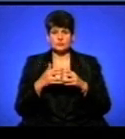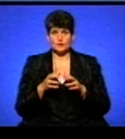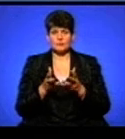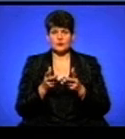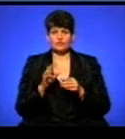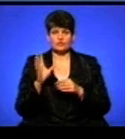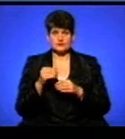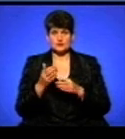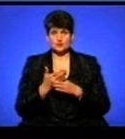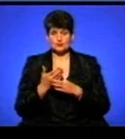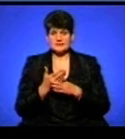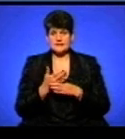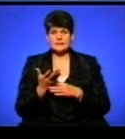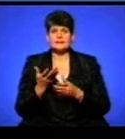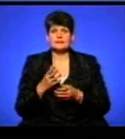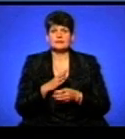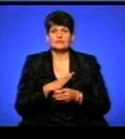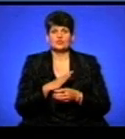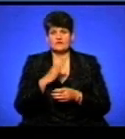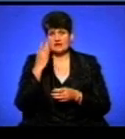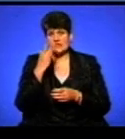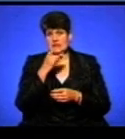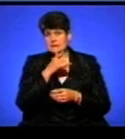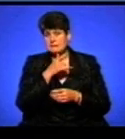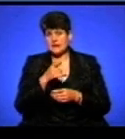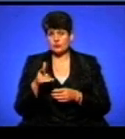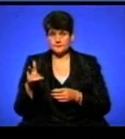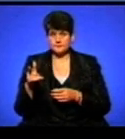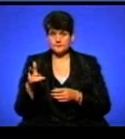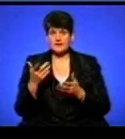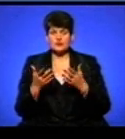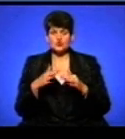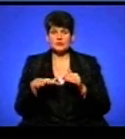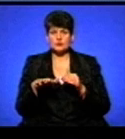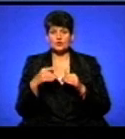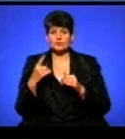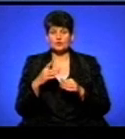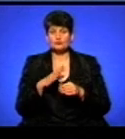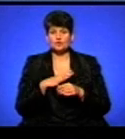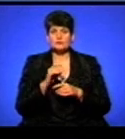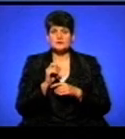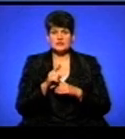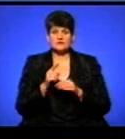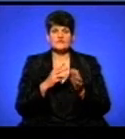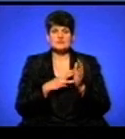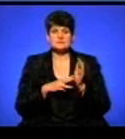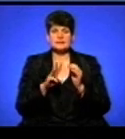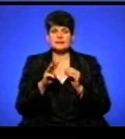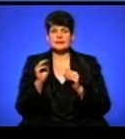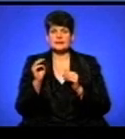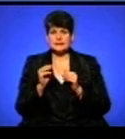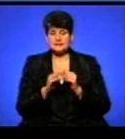всіх субсидій, які діяли в літній період. Тобто, якщо на території області у нас було призначено 83 тисячі